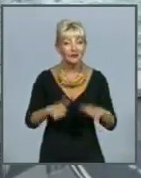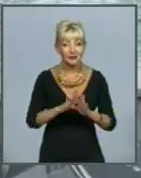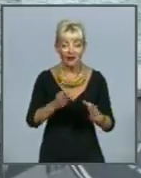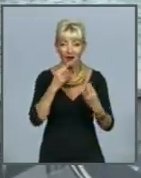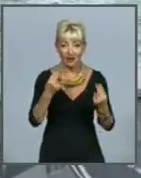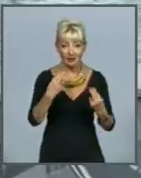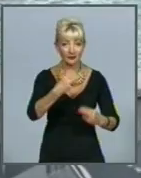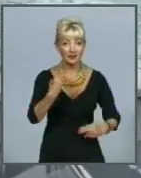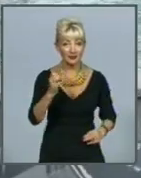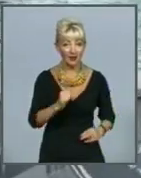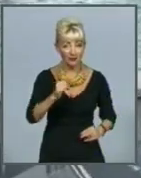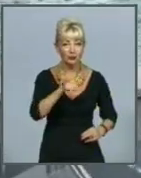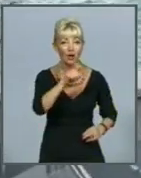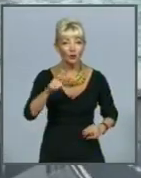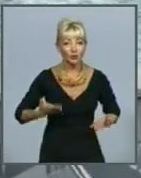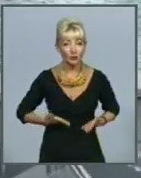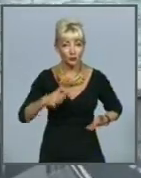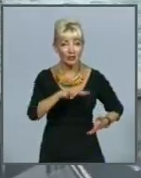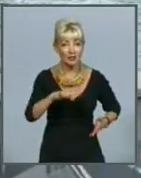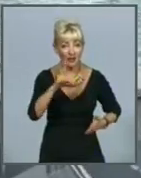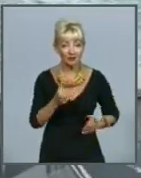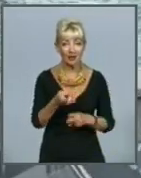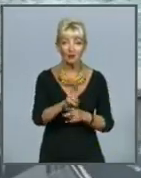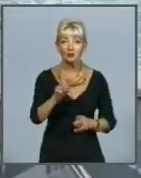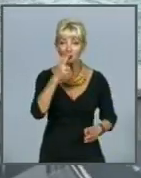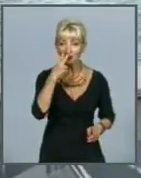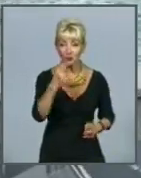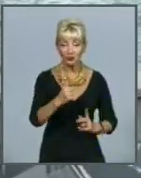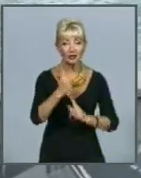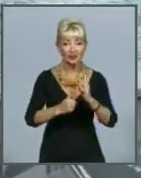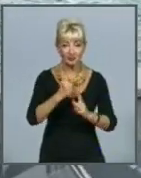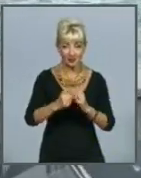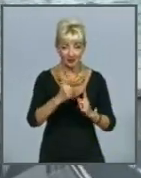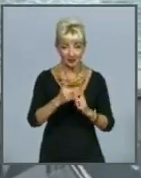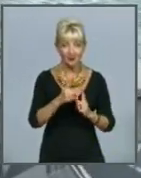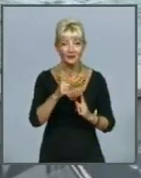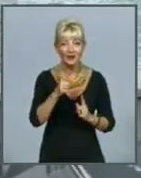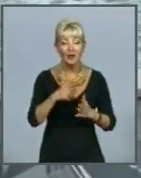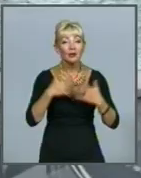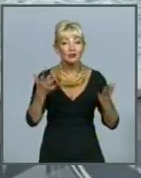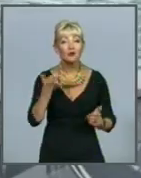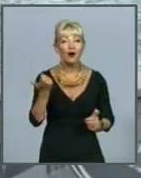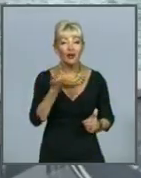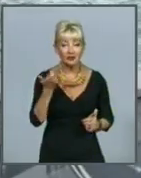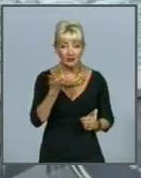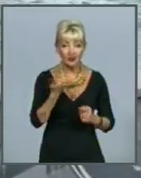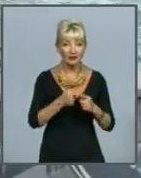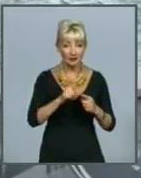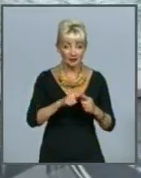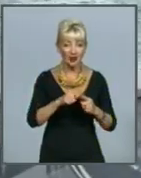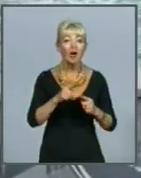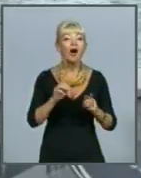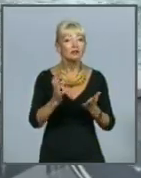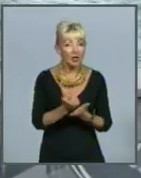мешканці Салтівки прийшли сюди, аби побачити перетворення. Більшості харків'ян вони до вподоби, проте знайшлися і такі, які, так би